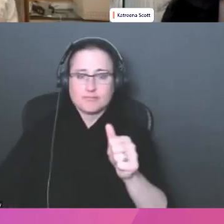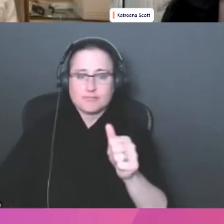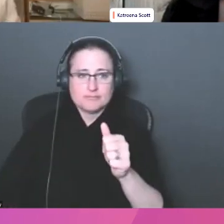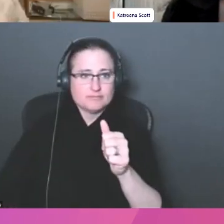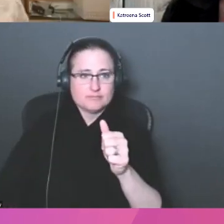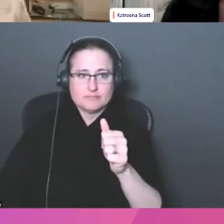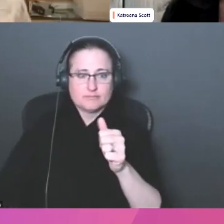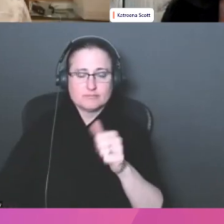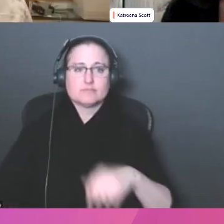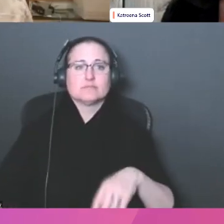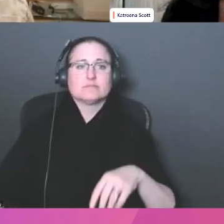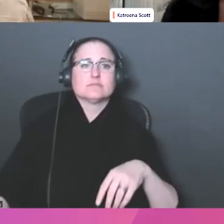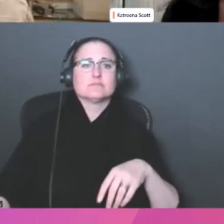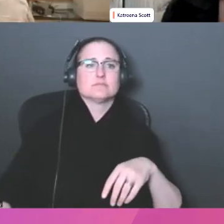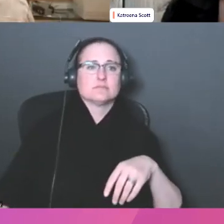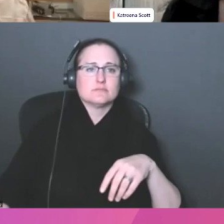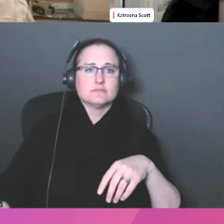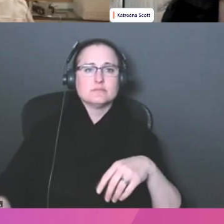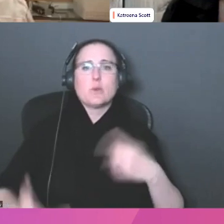elles doivent être